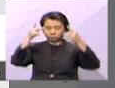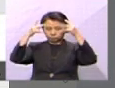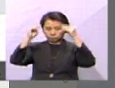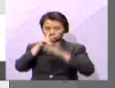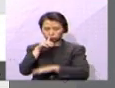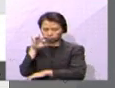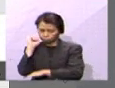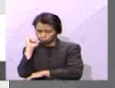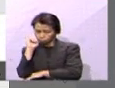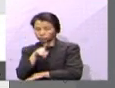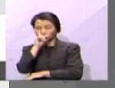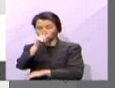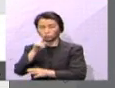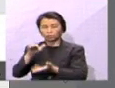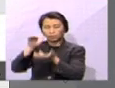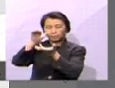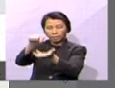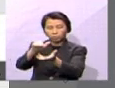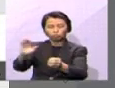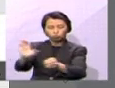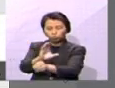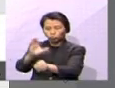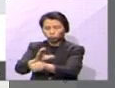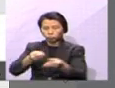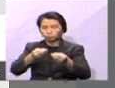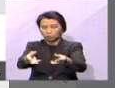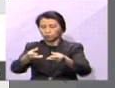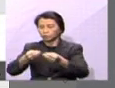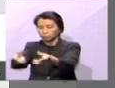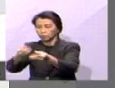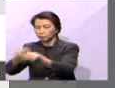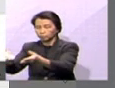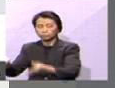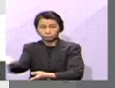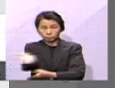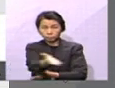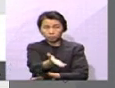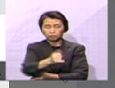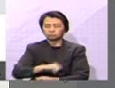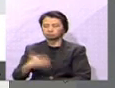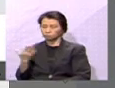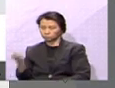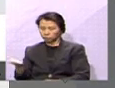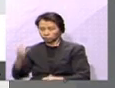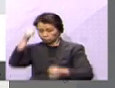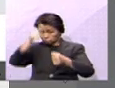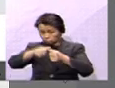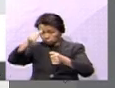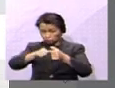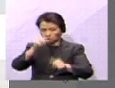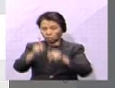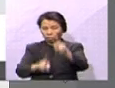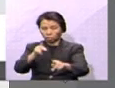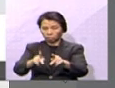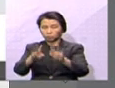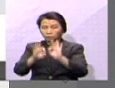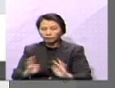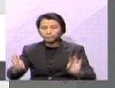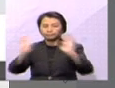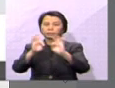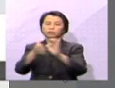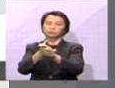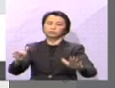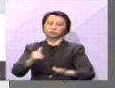memberi jaminan akan memastikan bantuan mencukupi disampaikan kepada mereka yang terjejas Beliau juga mengingatkan penduduk supaya mengutamakan